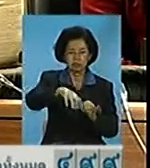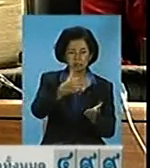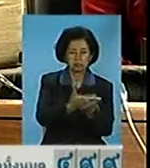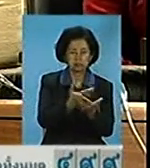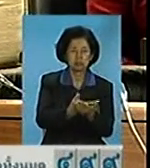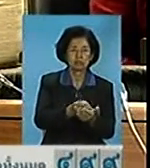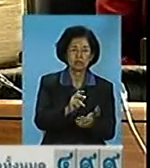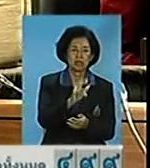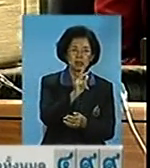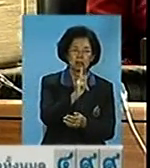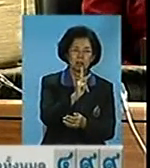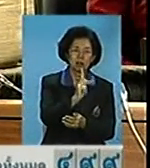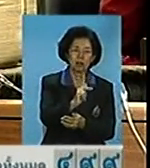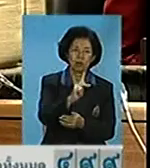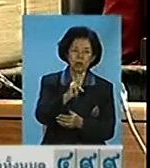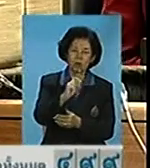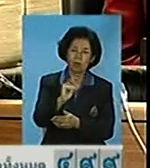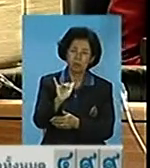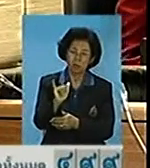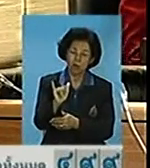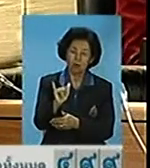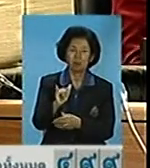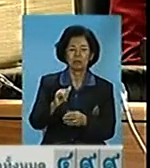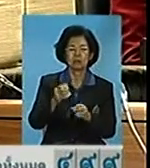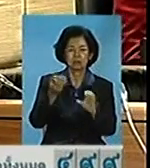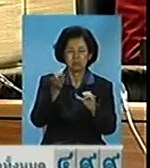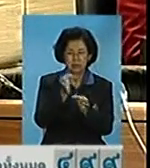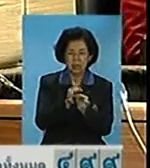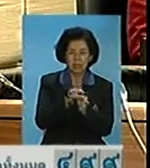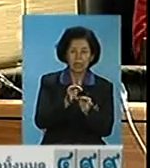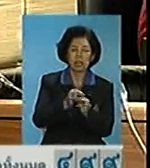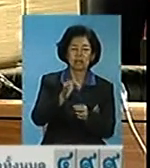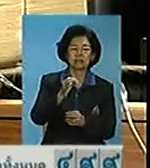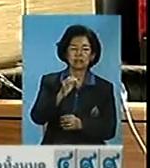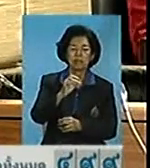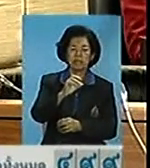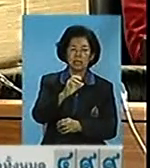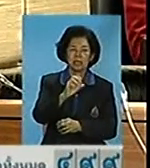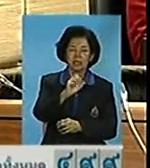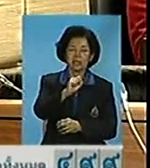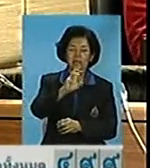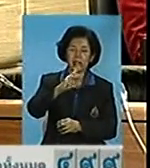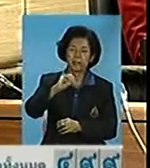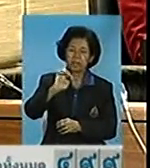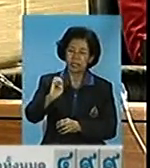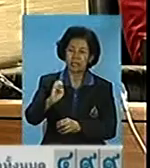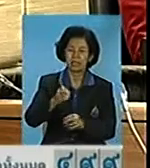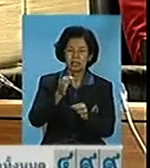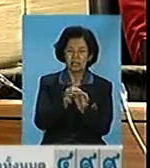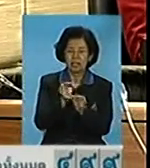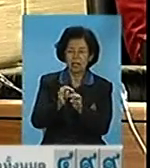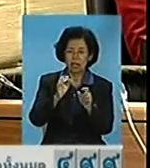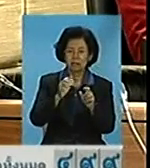ย.ธนาคาร SME ธนาคาร Exim ธนาคารกรุงไทยแล้วก็ธนาคารพ